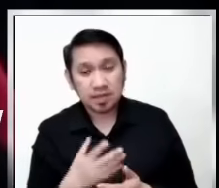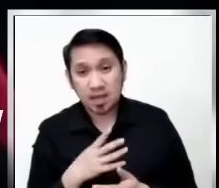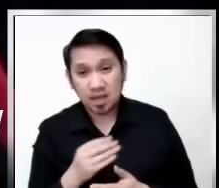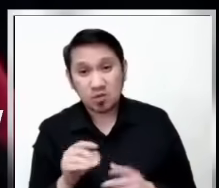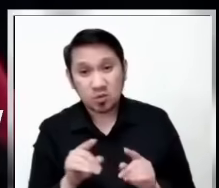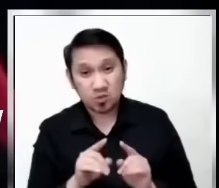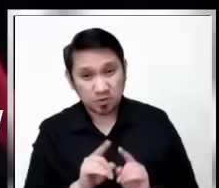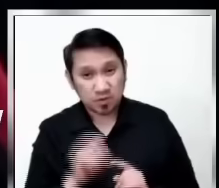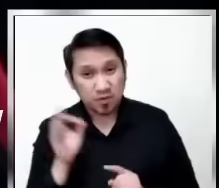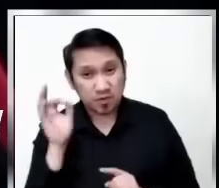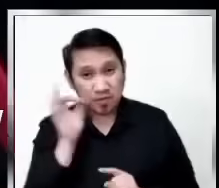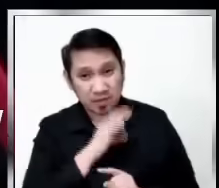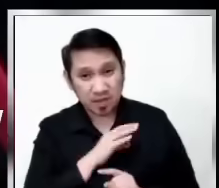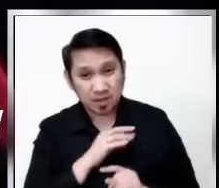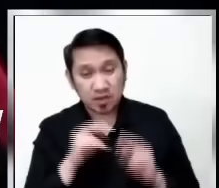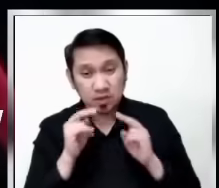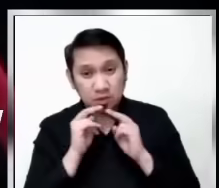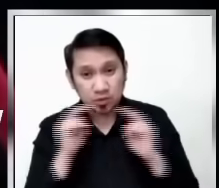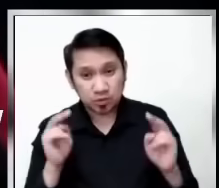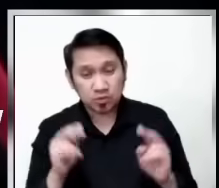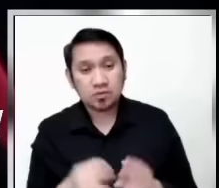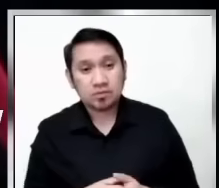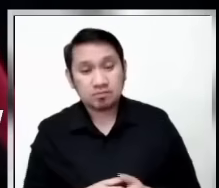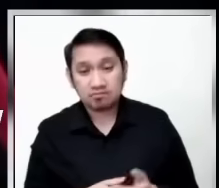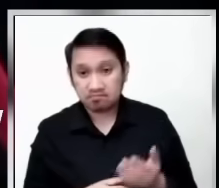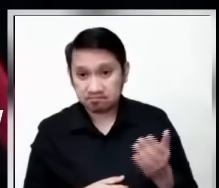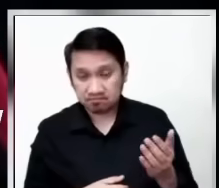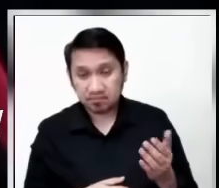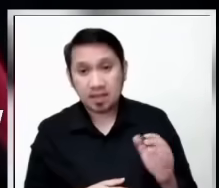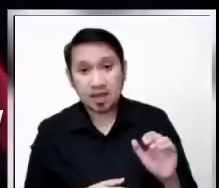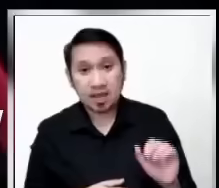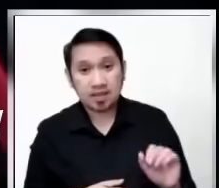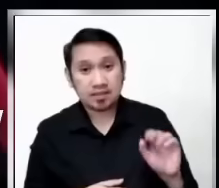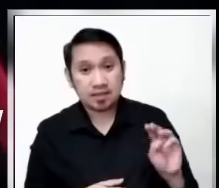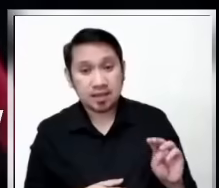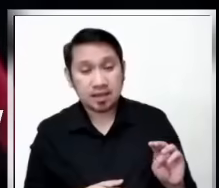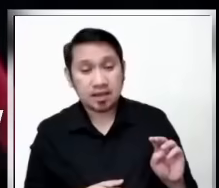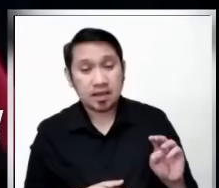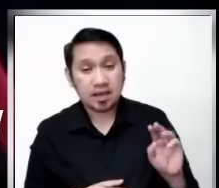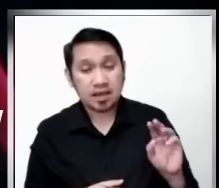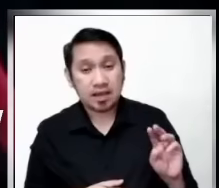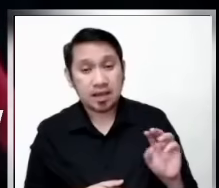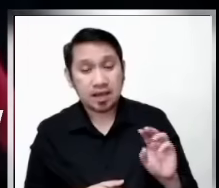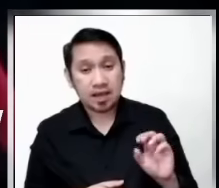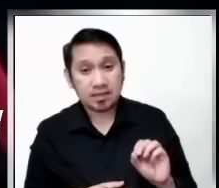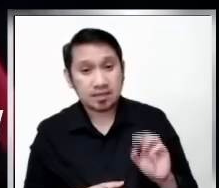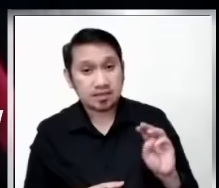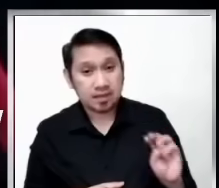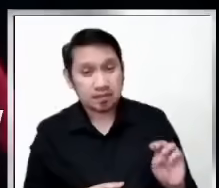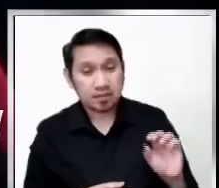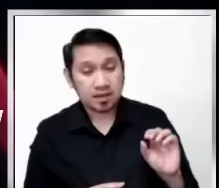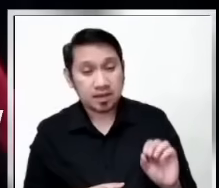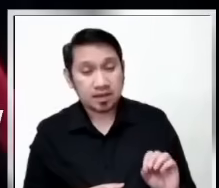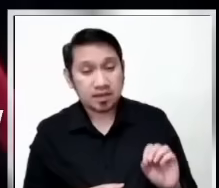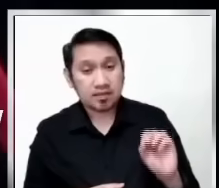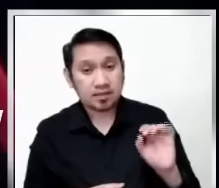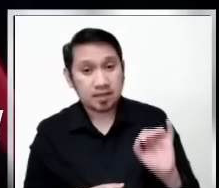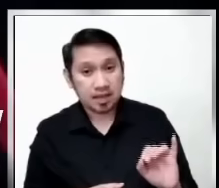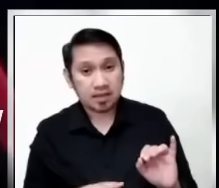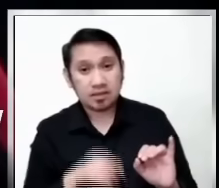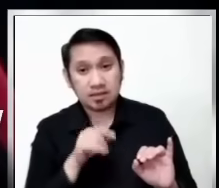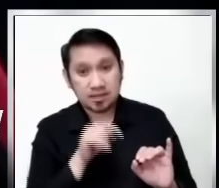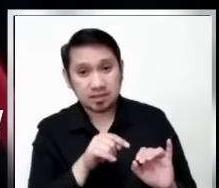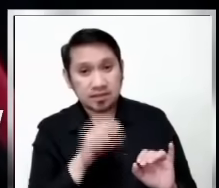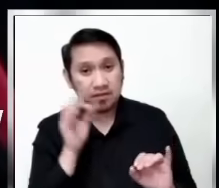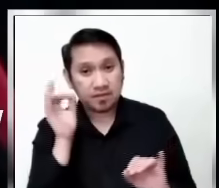At ito pong pinalabas ng SMNI, isa po itong fake news. Hindi